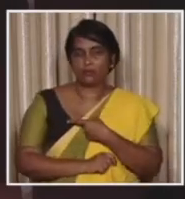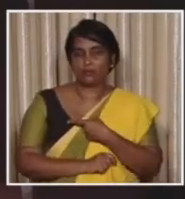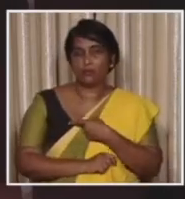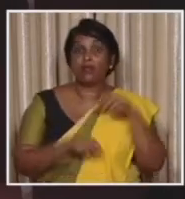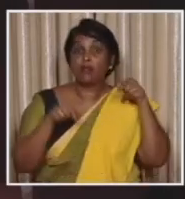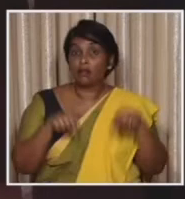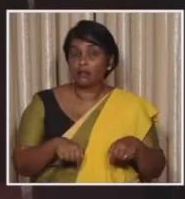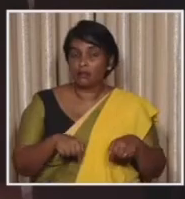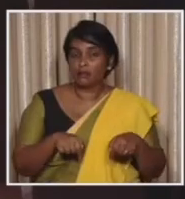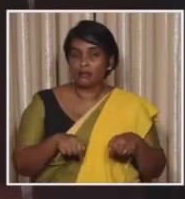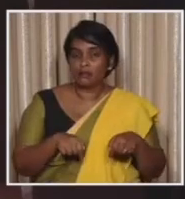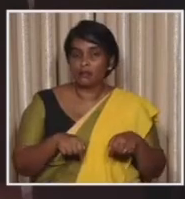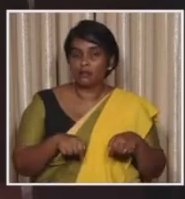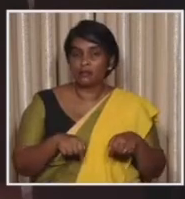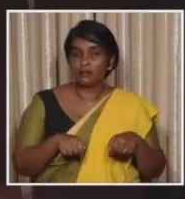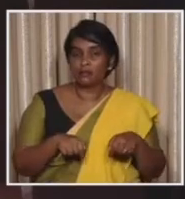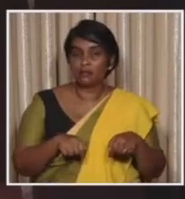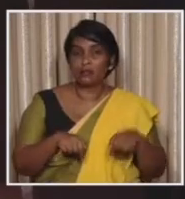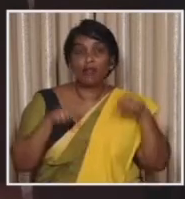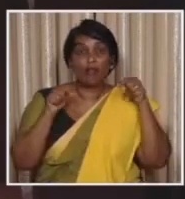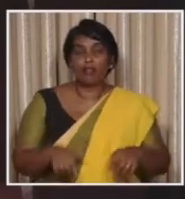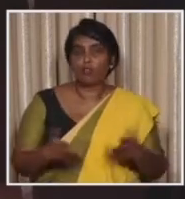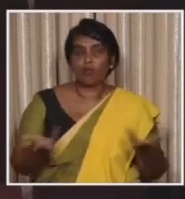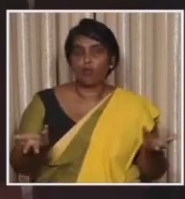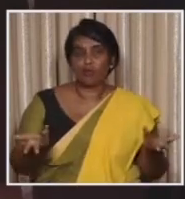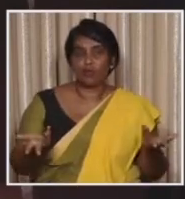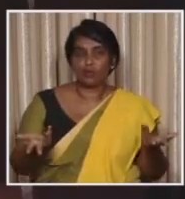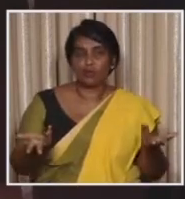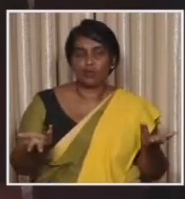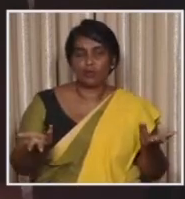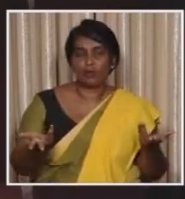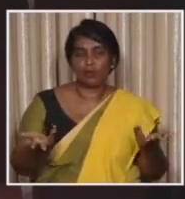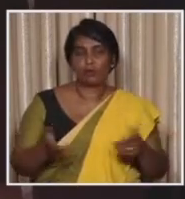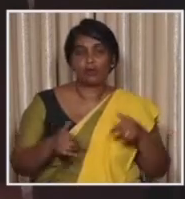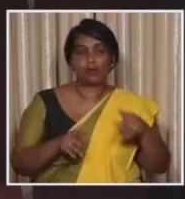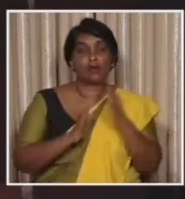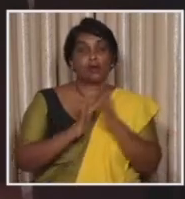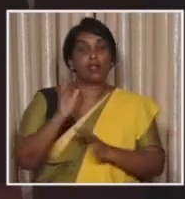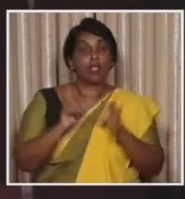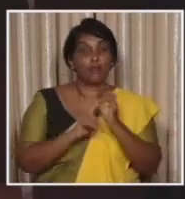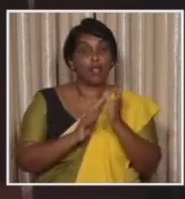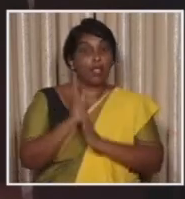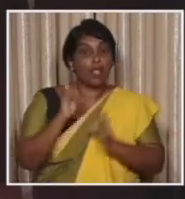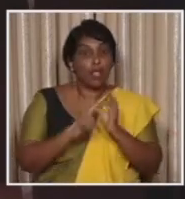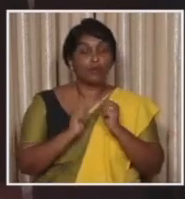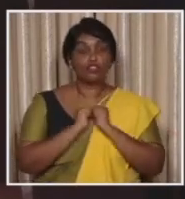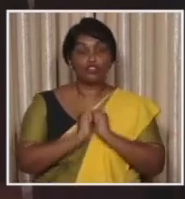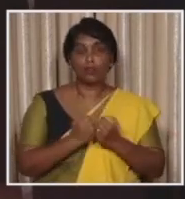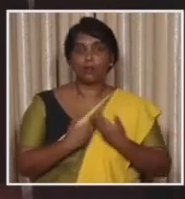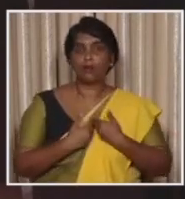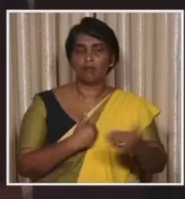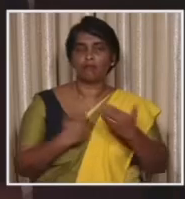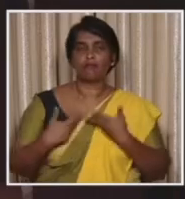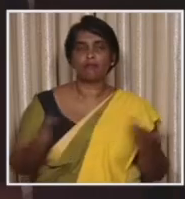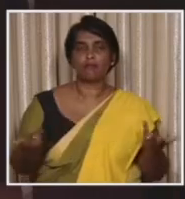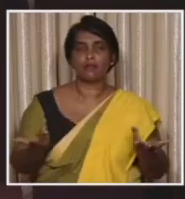දැන් අද මොකද වෙලා තියෙන්නේ අද ඇමතිවරයාට ඇමතිවරයාගේ ජොබ් එක කරන්න බෑ